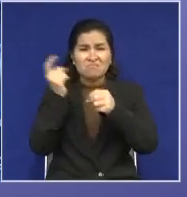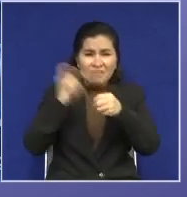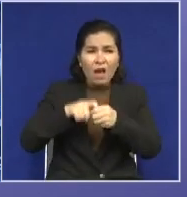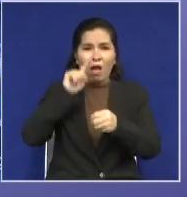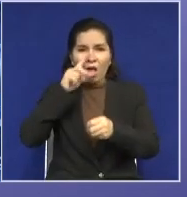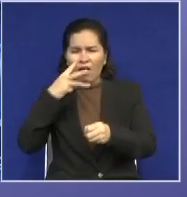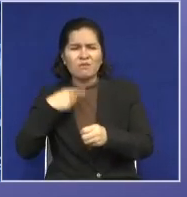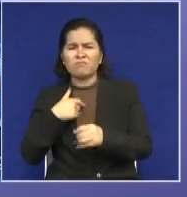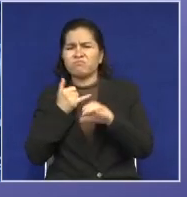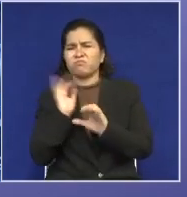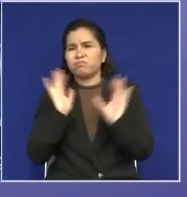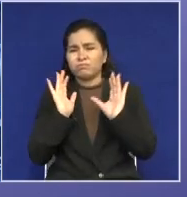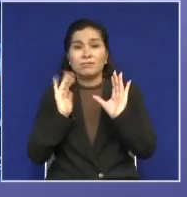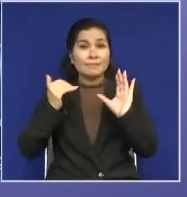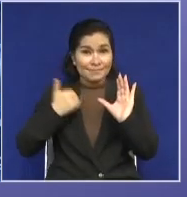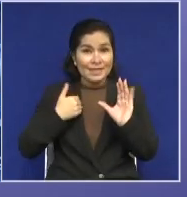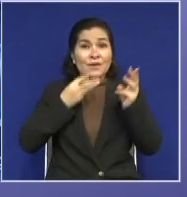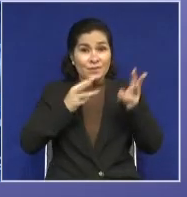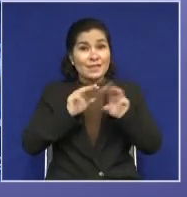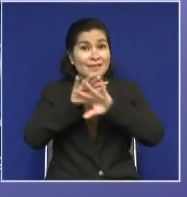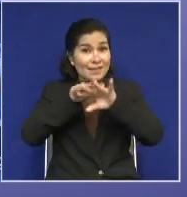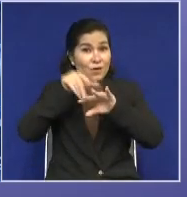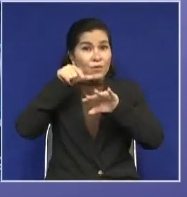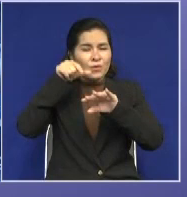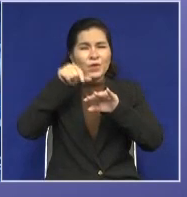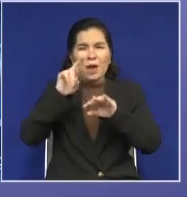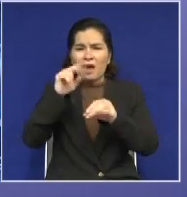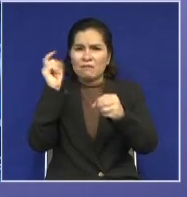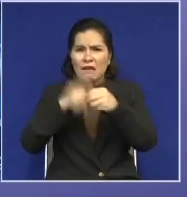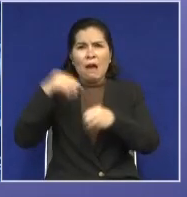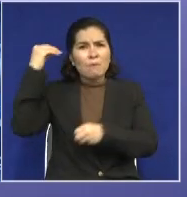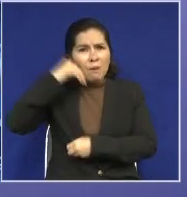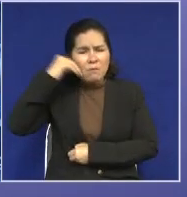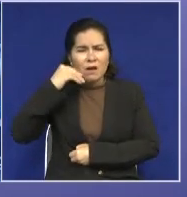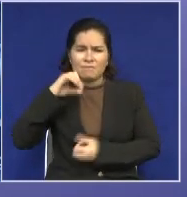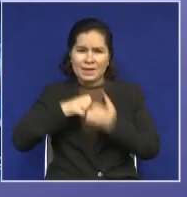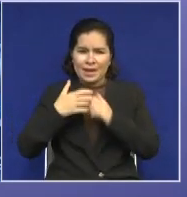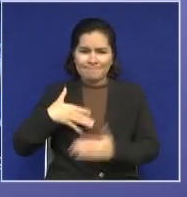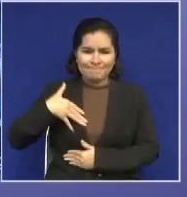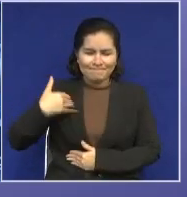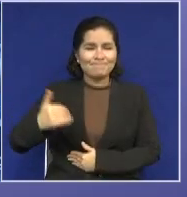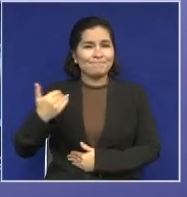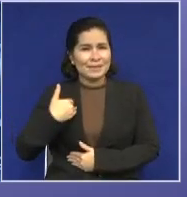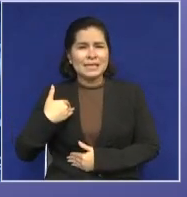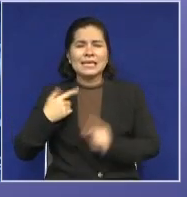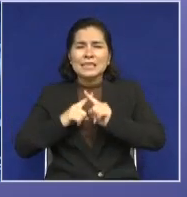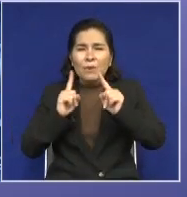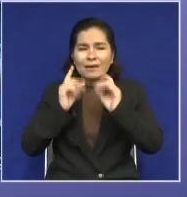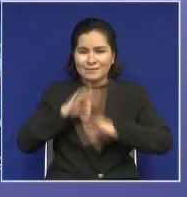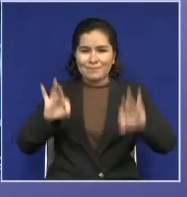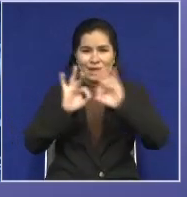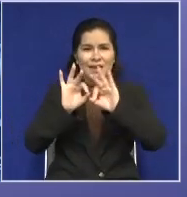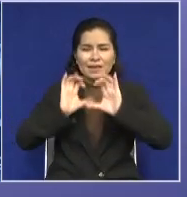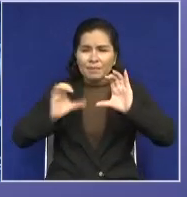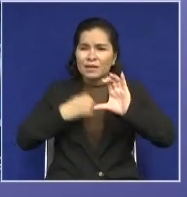ว่าก็การสแกนหลายๆครั้งนี้ค่ะอาจจะสร้างความไม่สะดวกสบายบ้างนะคะแต่สิ่งสำคัญที่ทำไมเราจะต้องสแกน